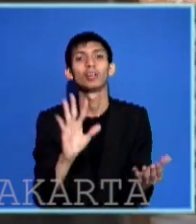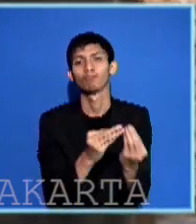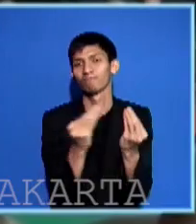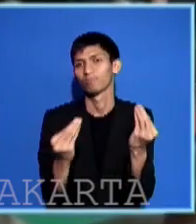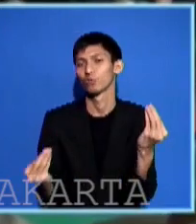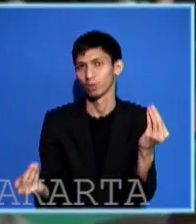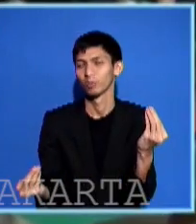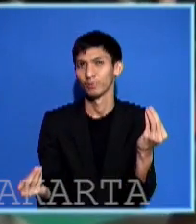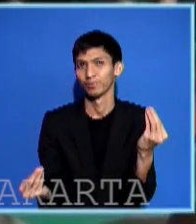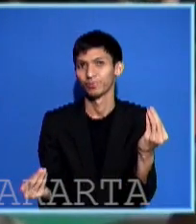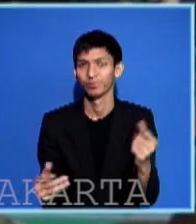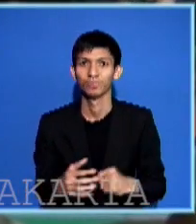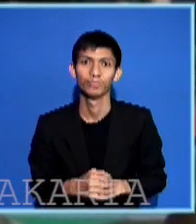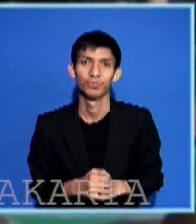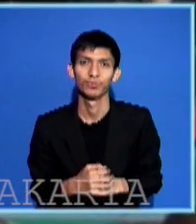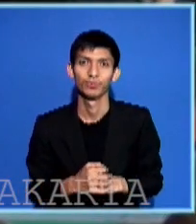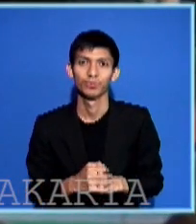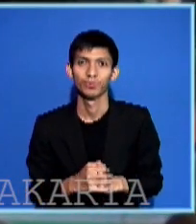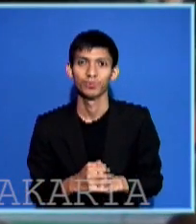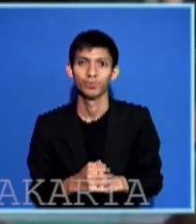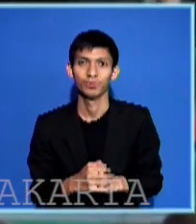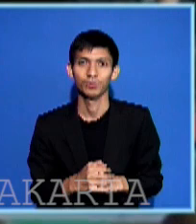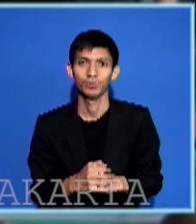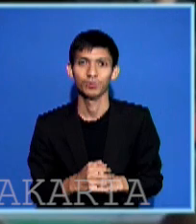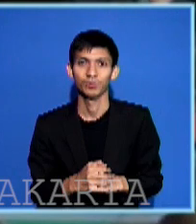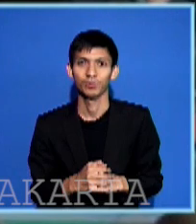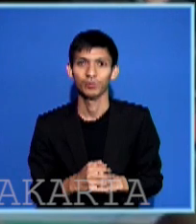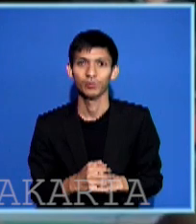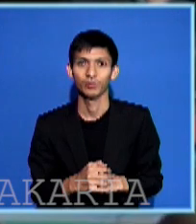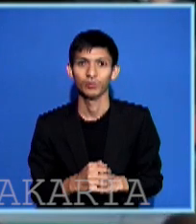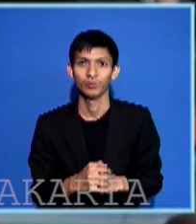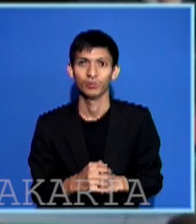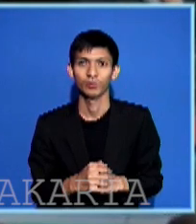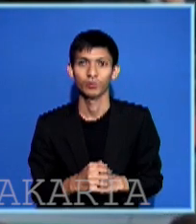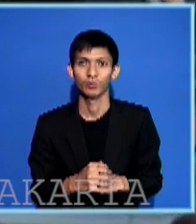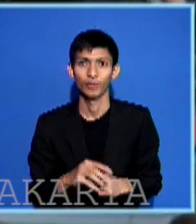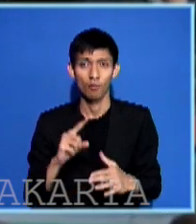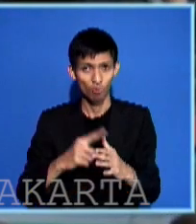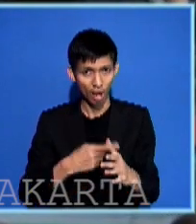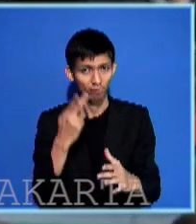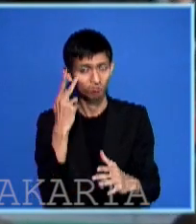remen paling api paling ge uri-uri